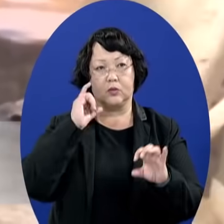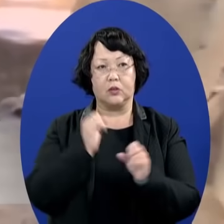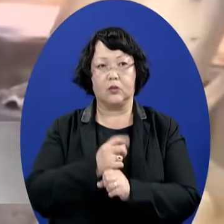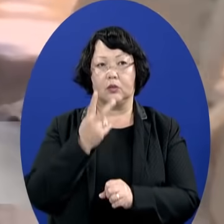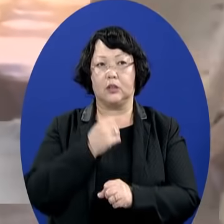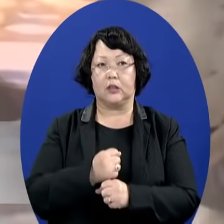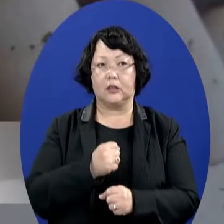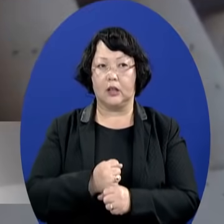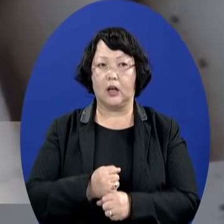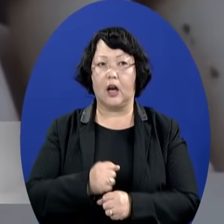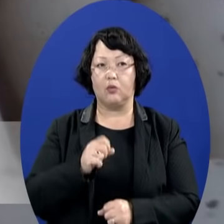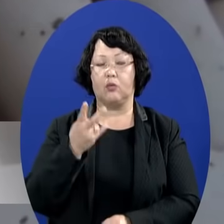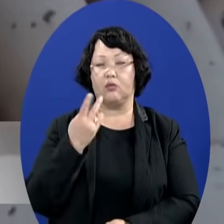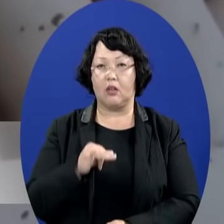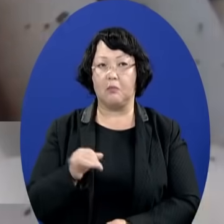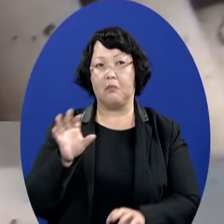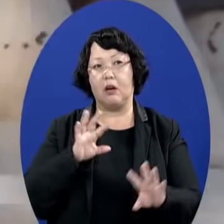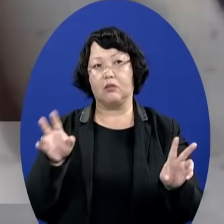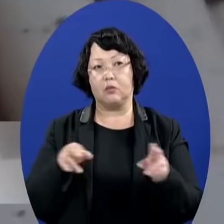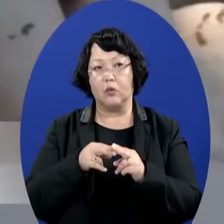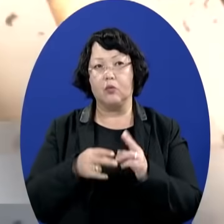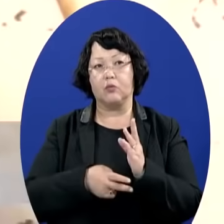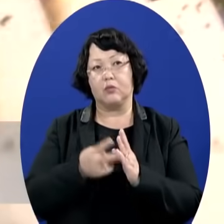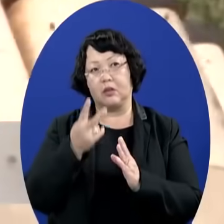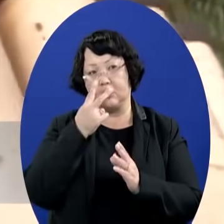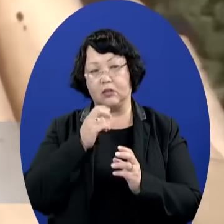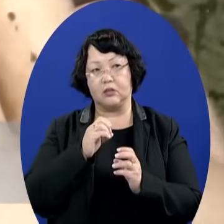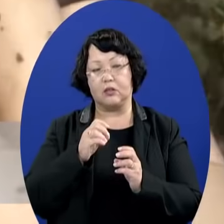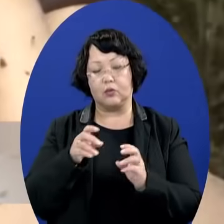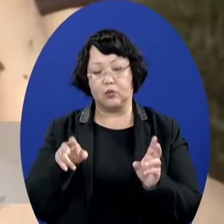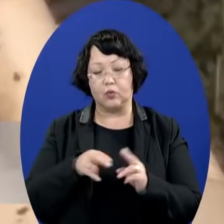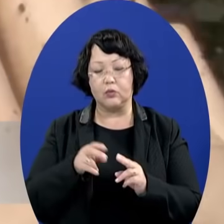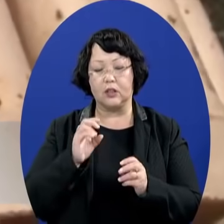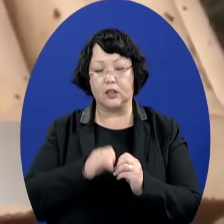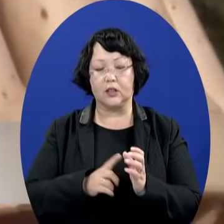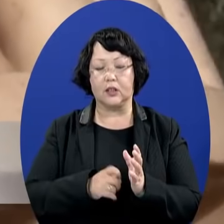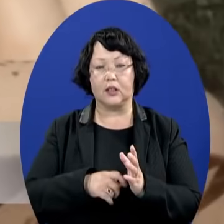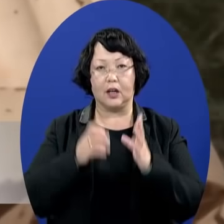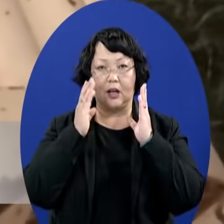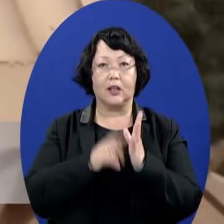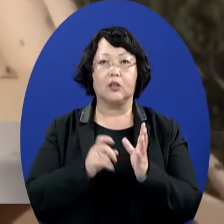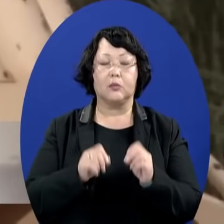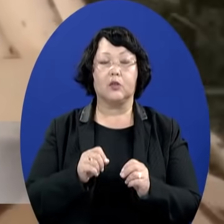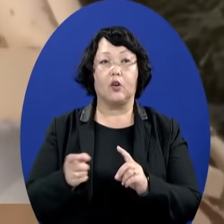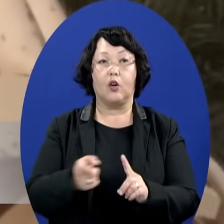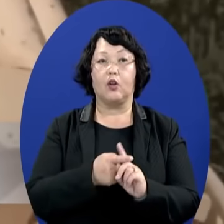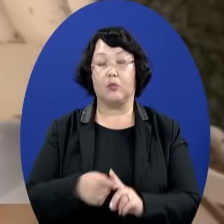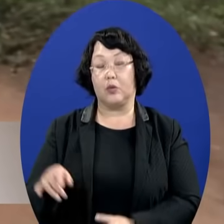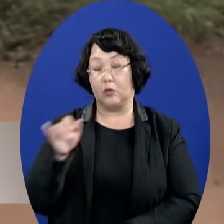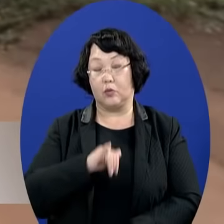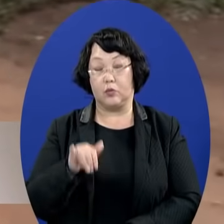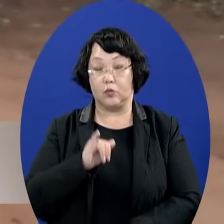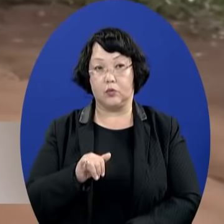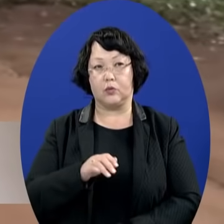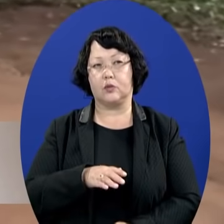эрсдлийн төвшин дүн шинжилгээ хийх шаардлагатай байгаад анхаарлаа хандуулахар байгаамаа. Үүний зэрэгцээ холбоотой орнуудын хооронд